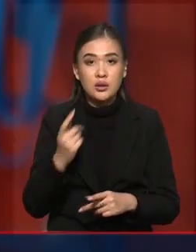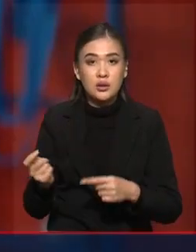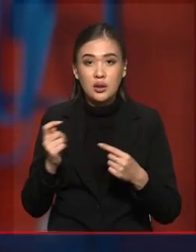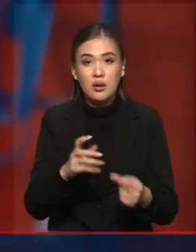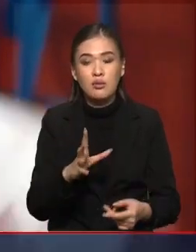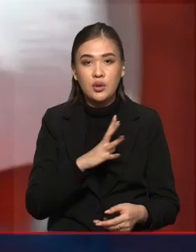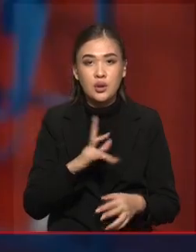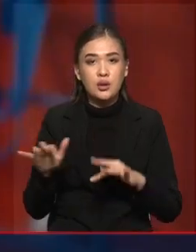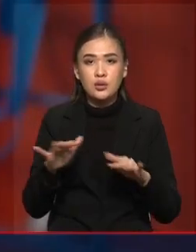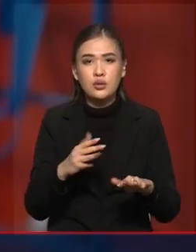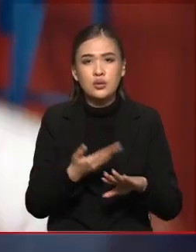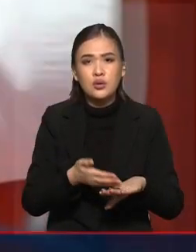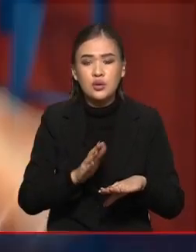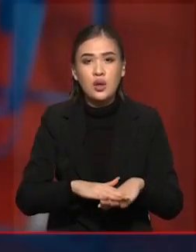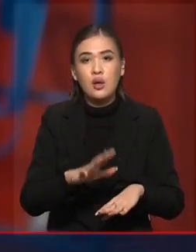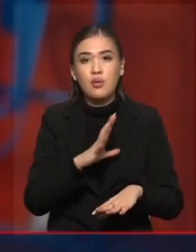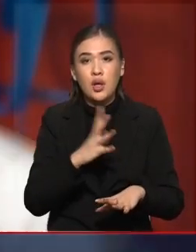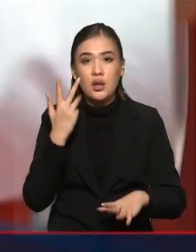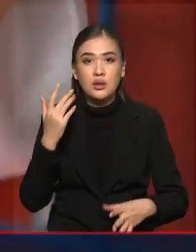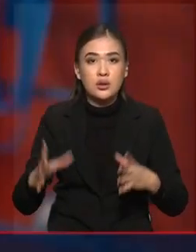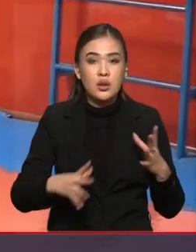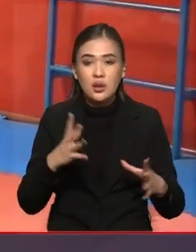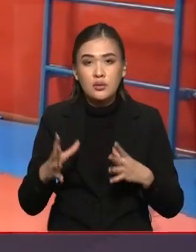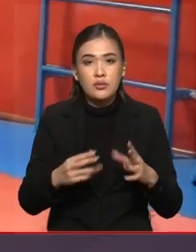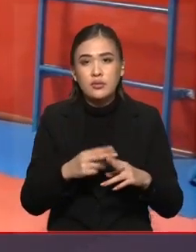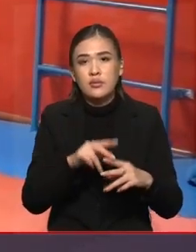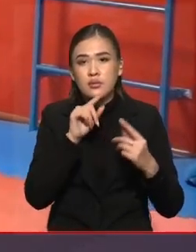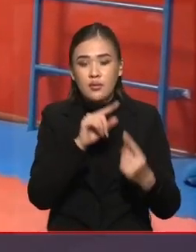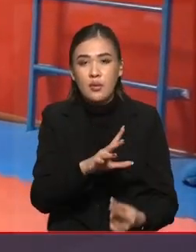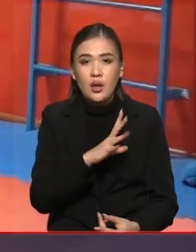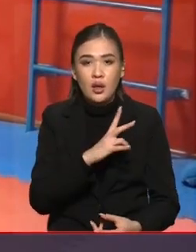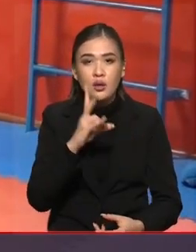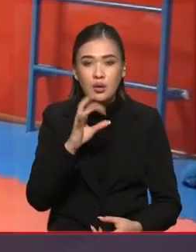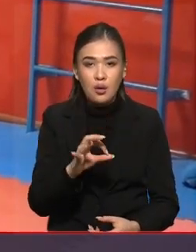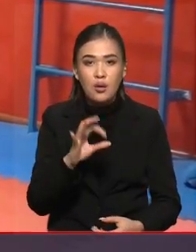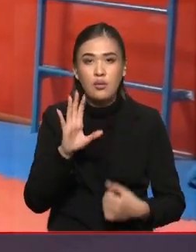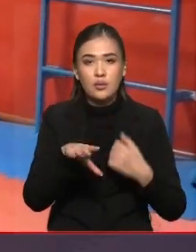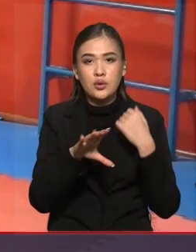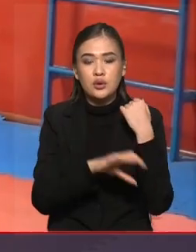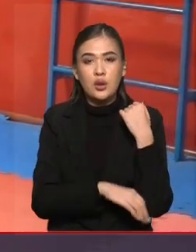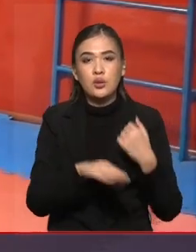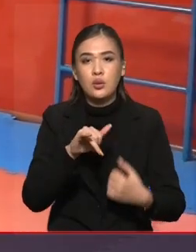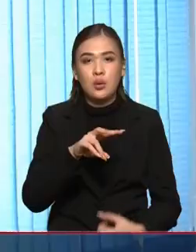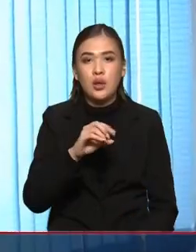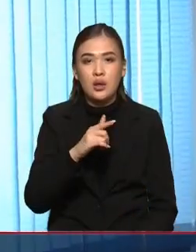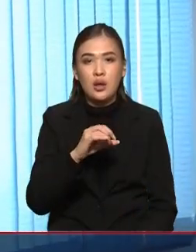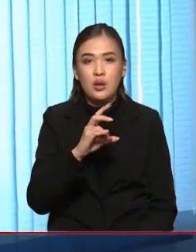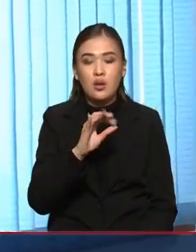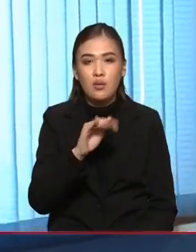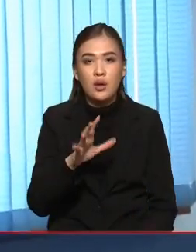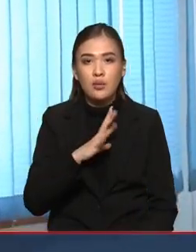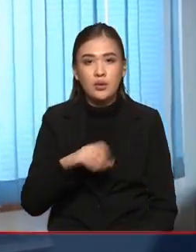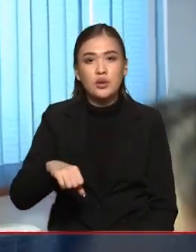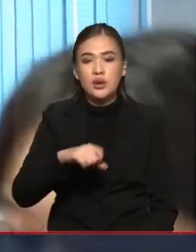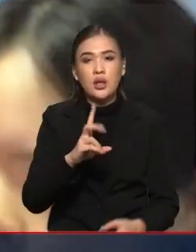она передвигалась трудом. Во время тренировок противилась, результатов не было. Но Гульнара Тулигенова решила возить ее просто